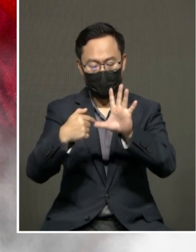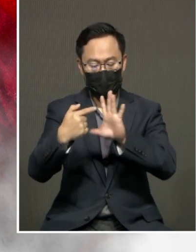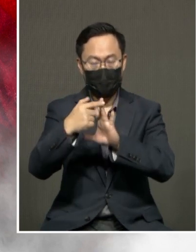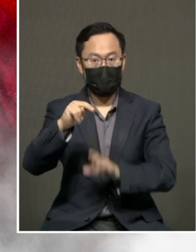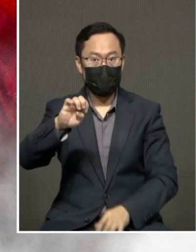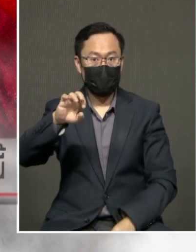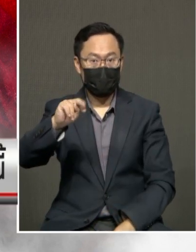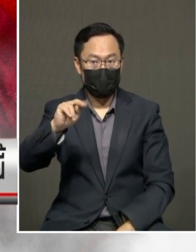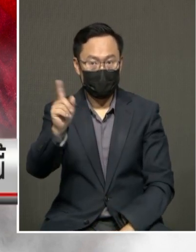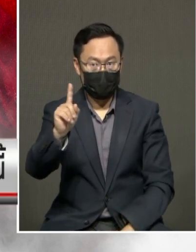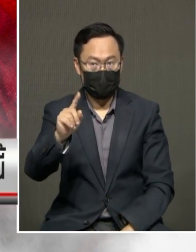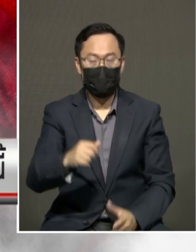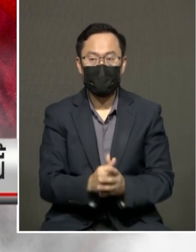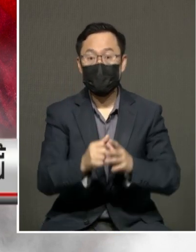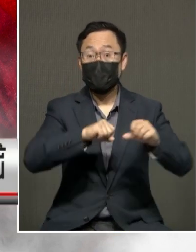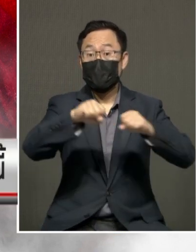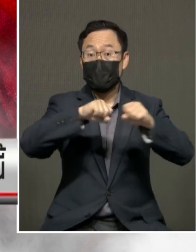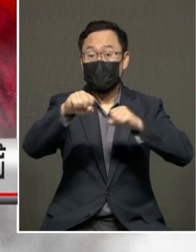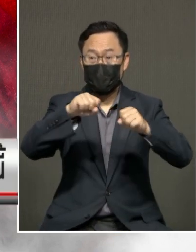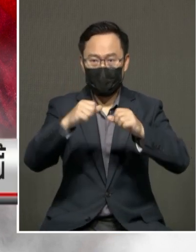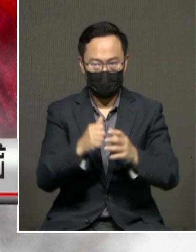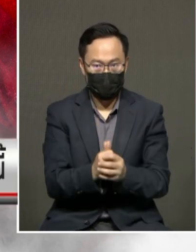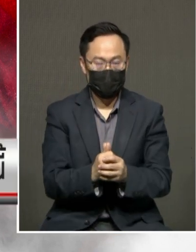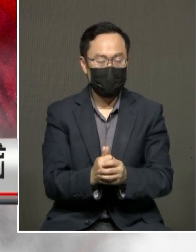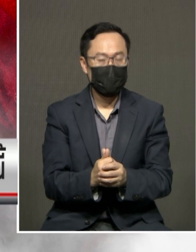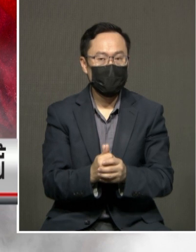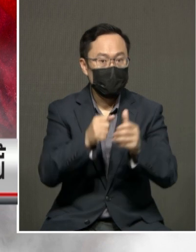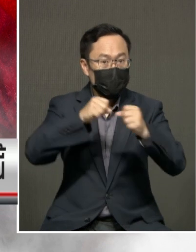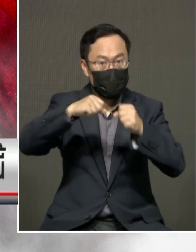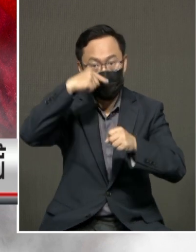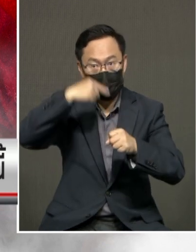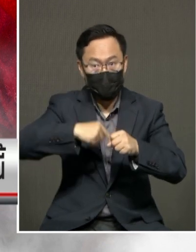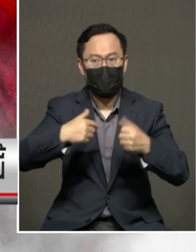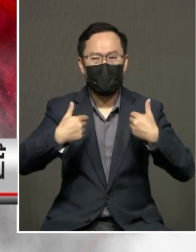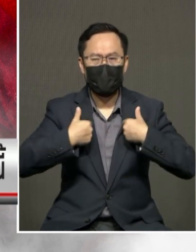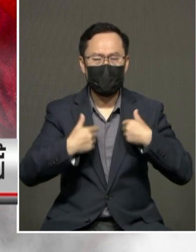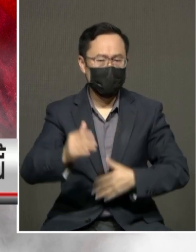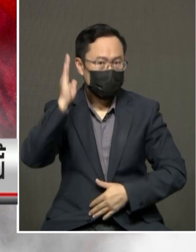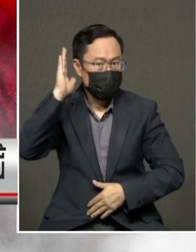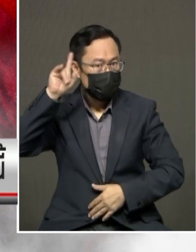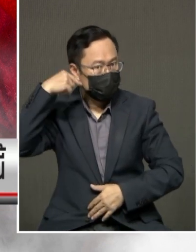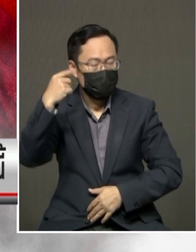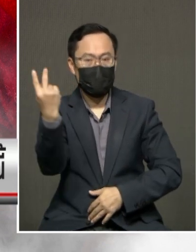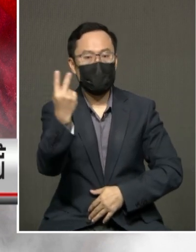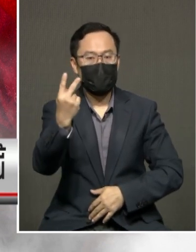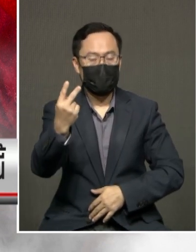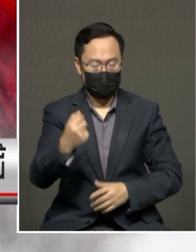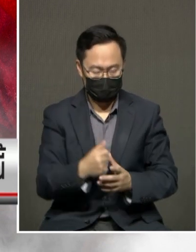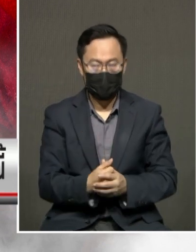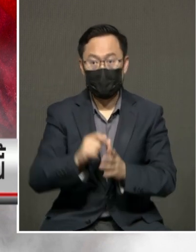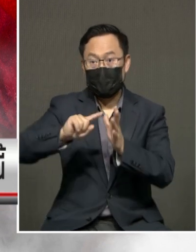การแข่งขันศึกราชดำเนินเวิลด์ซีรีส์นะคะก็มีชกกันทั้งมวยผู้ชายแล้วก็มวยผู้หญิงนะคะเริ่มกัน